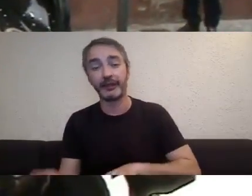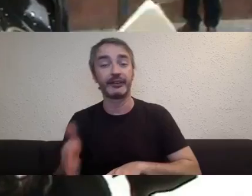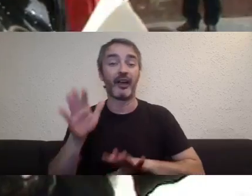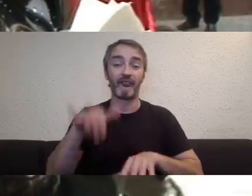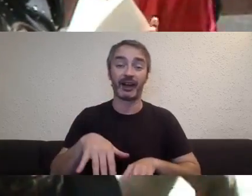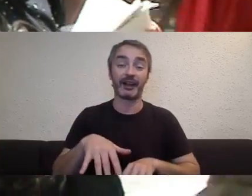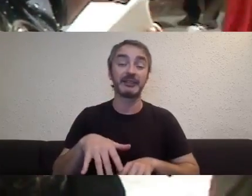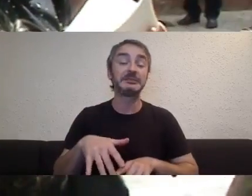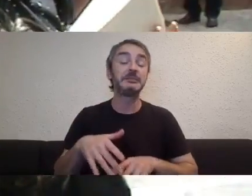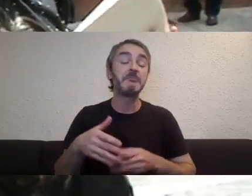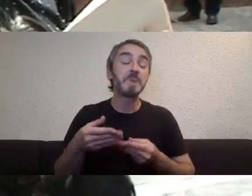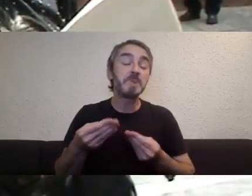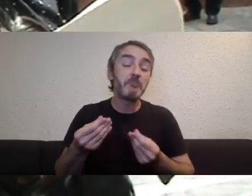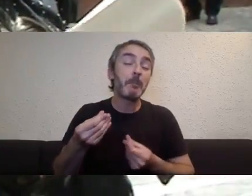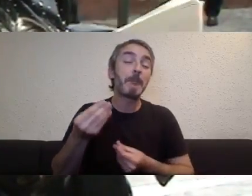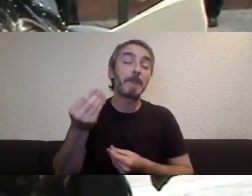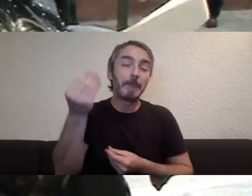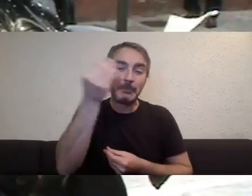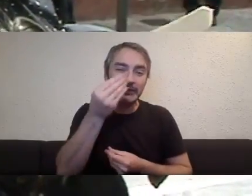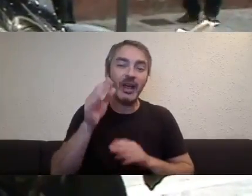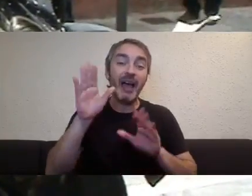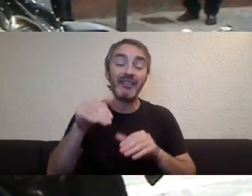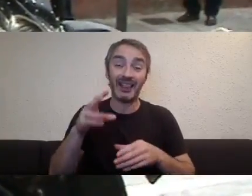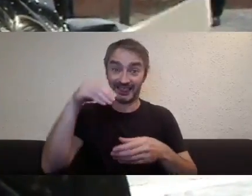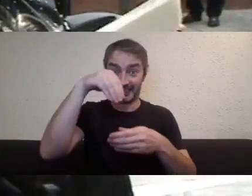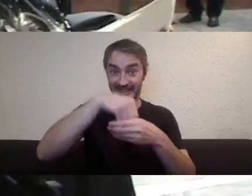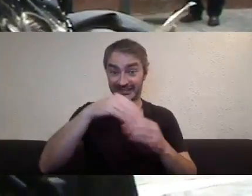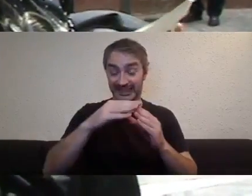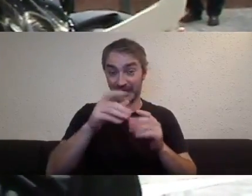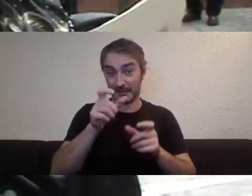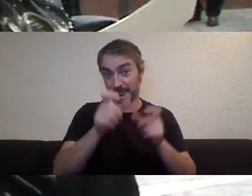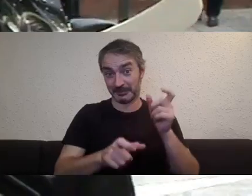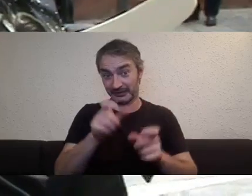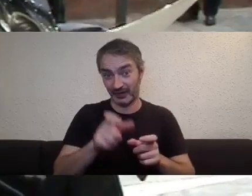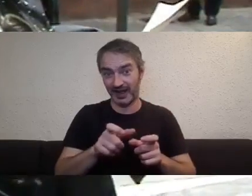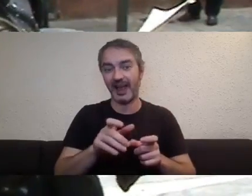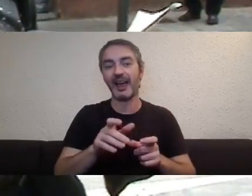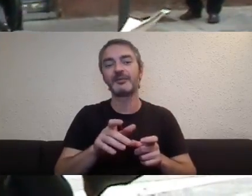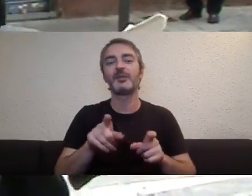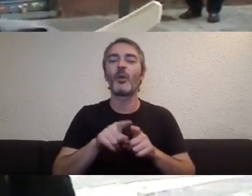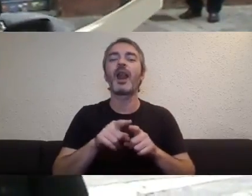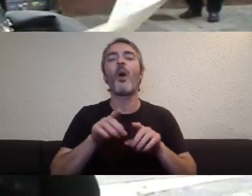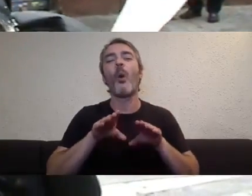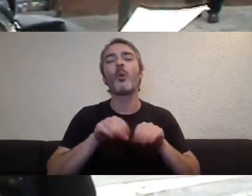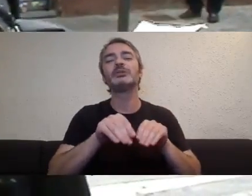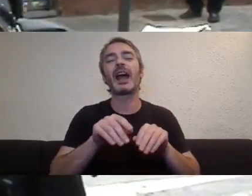ser que la gent que quedava a la casa, doncs, diguem que tenien una altra mena d'usos de la casa i que,